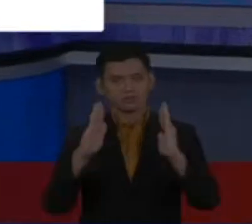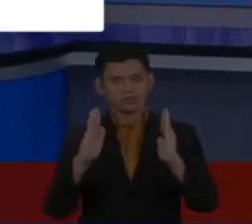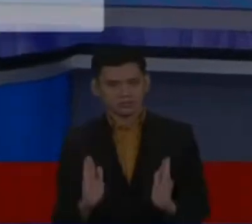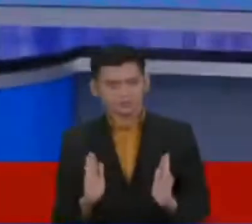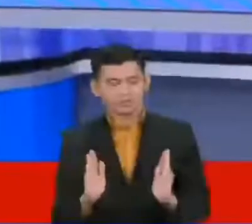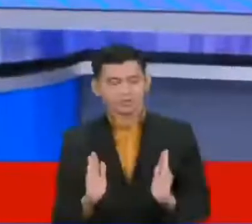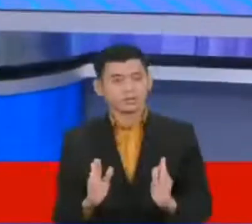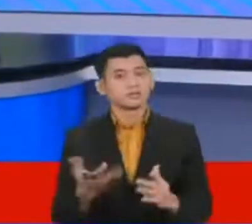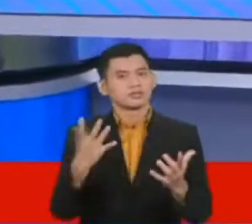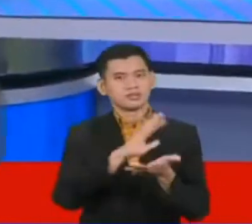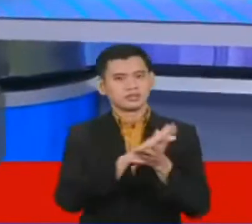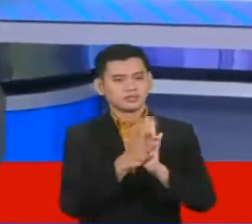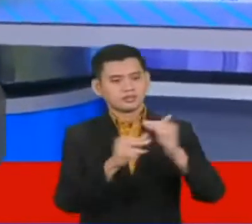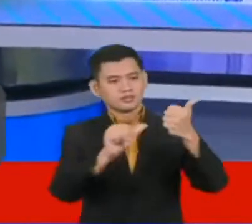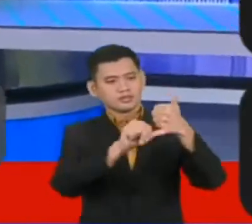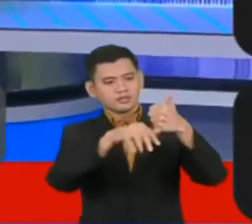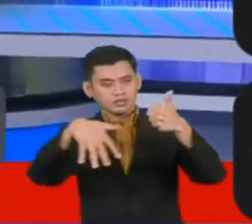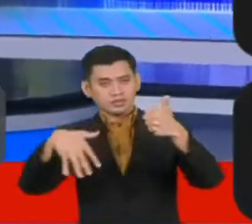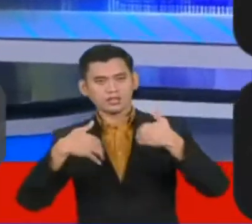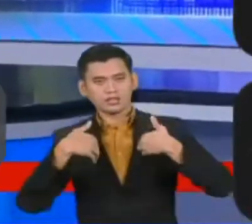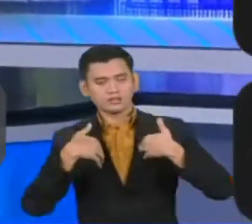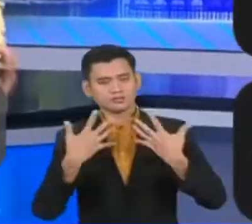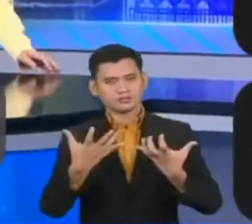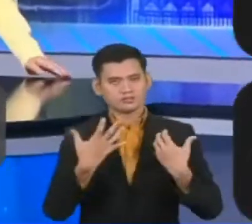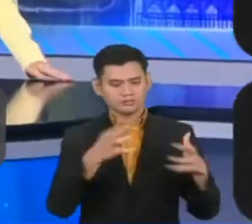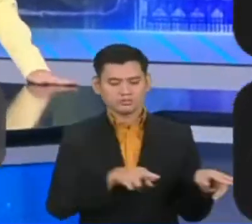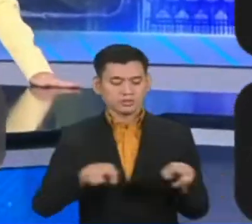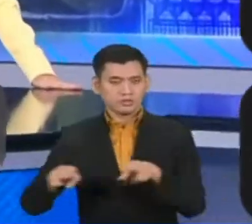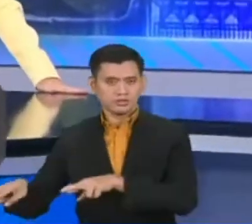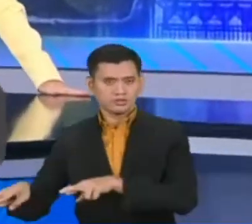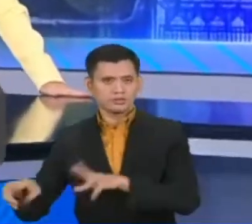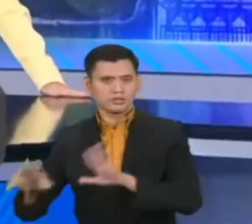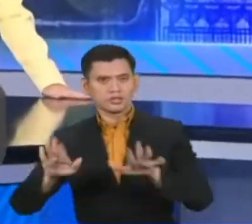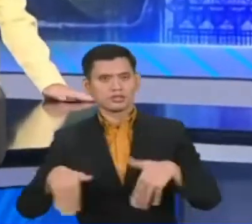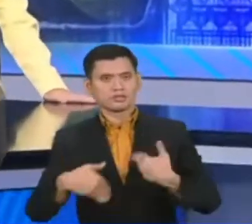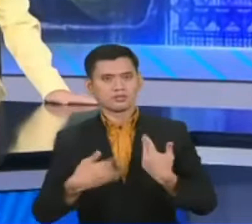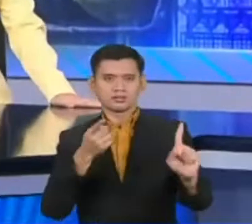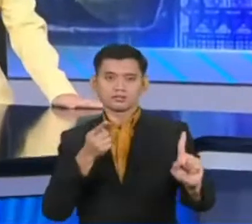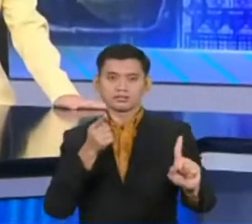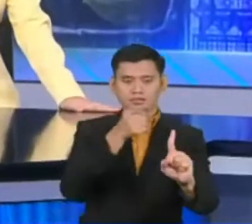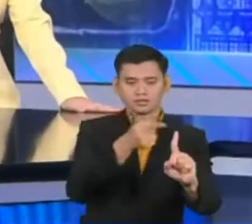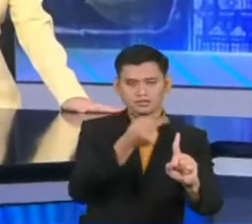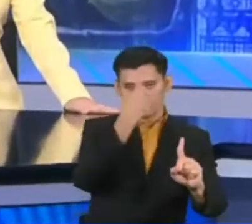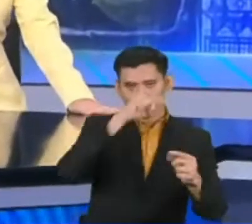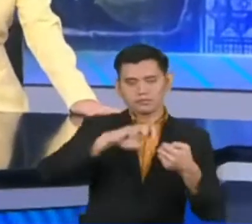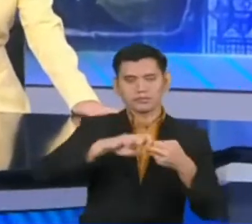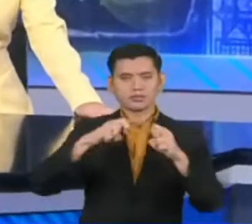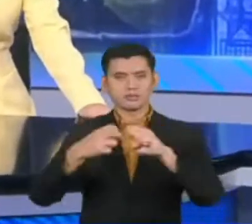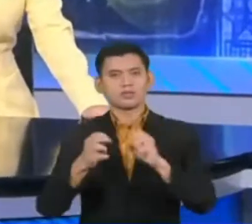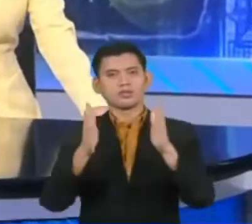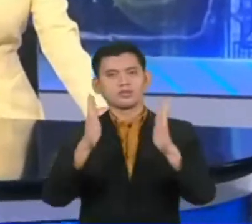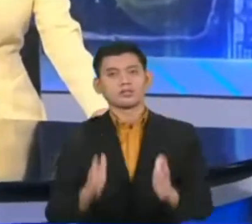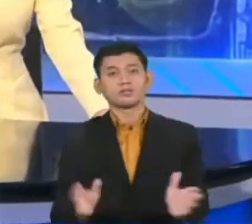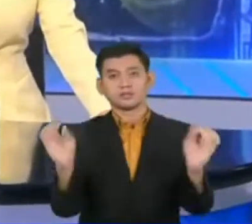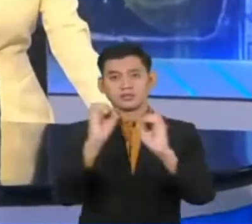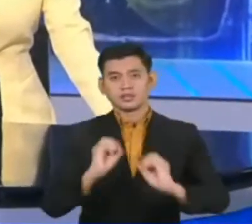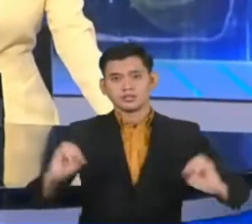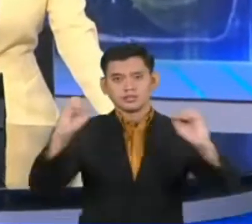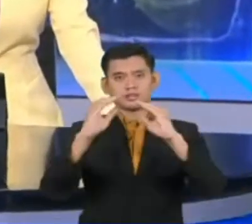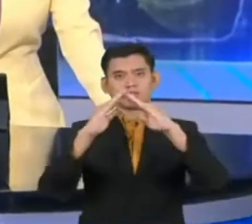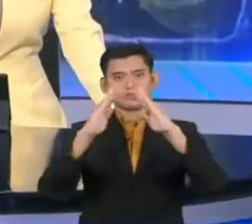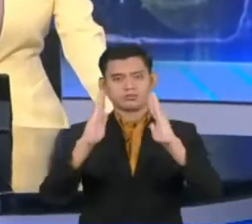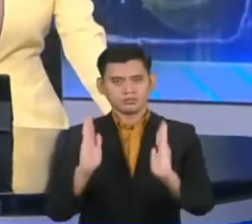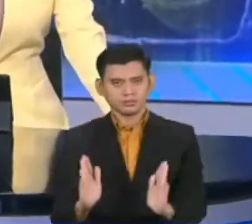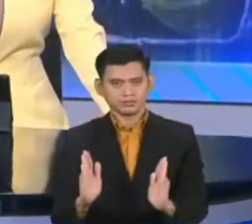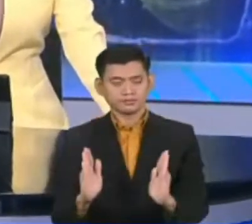Menunjukkan rangka tindakan atau blueprint bagi menetapkan hala tuju berkaitan isu golongan berkenaan. Pada masa yang sama,